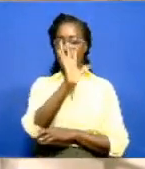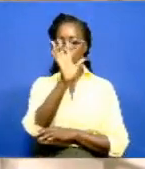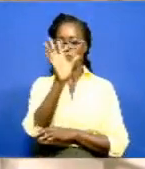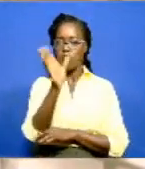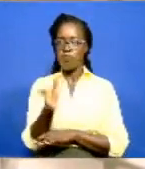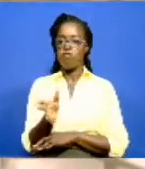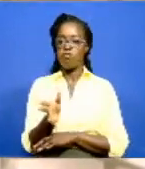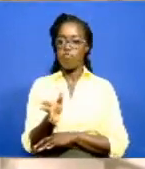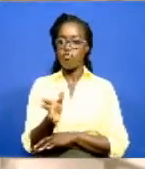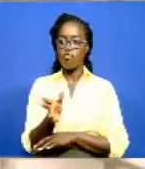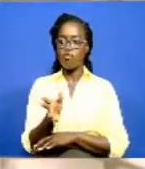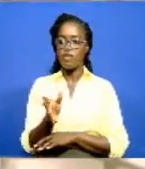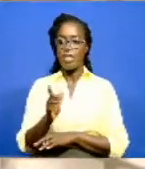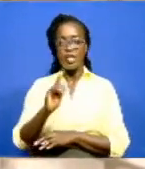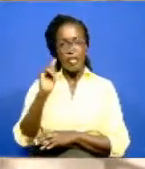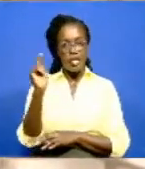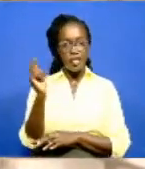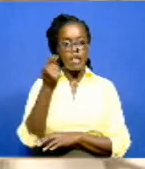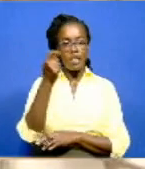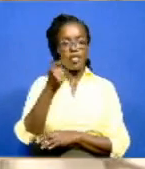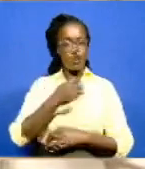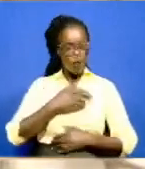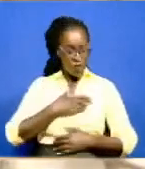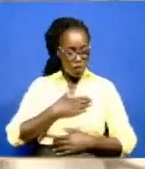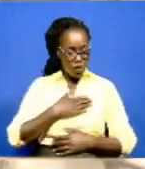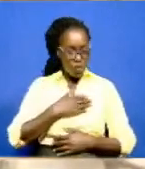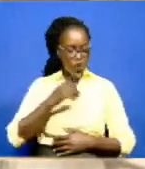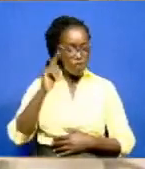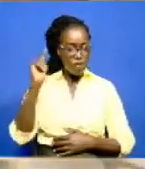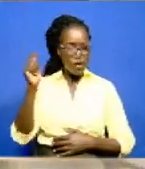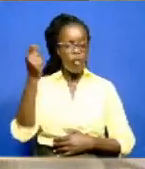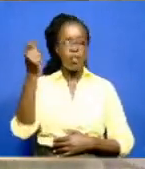watapelekwa Kenya kwa mheshimiwa Kenyatta,